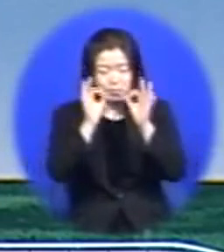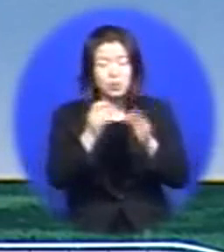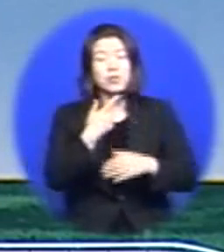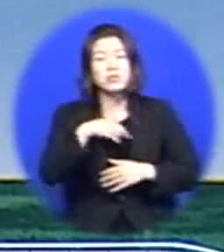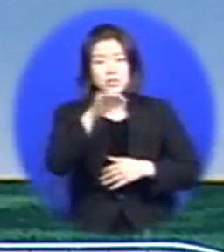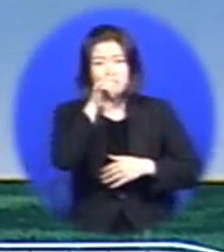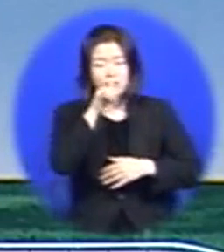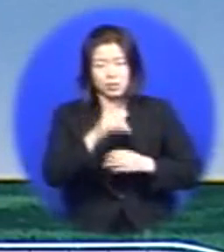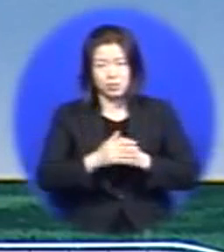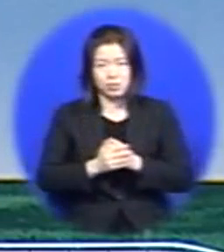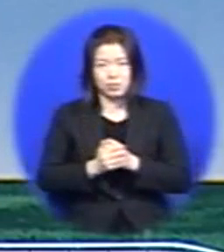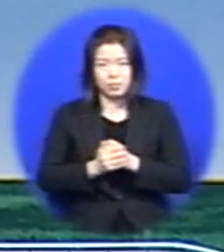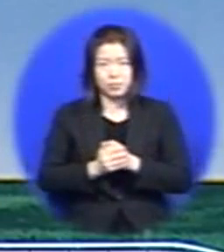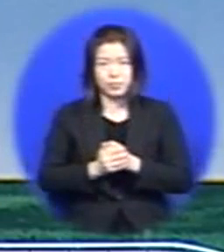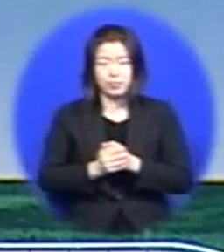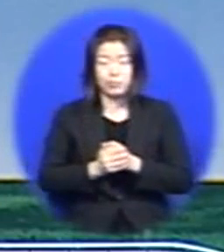읽었습니다.